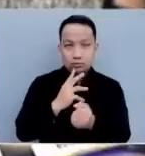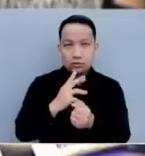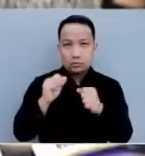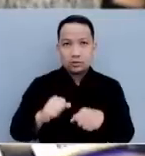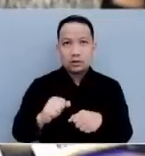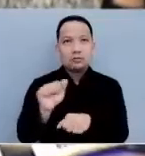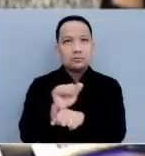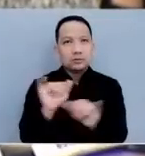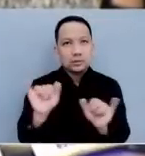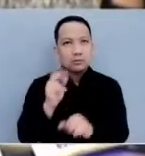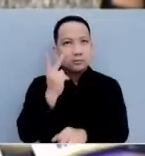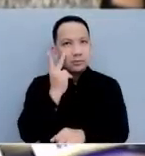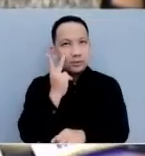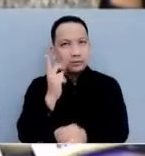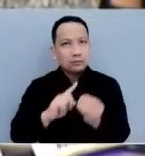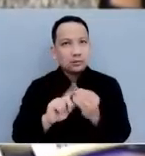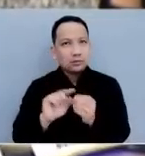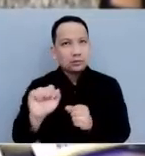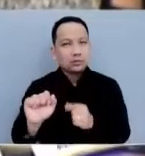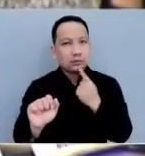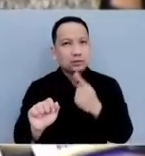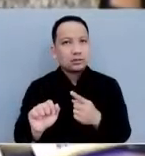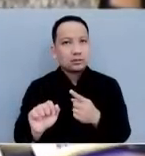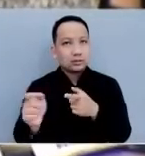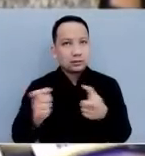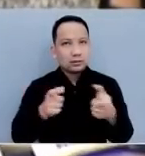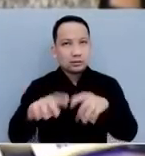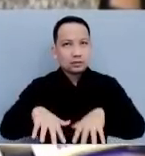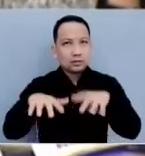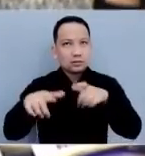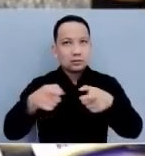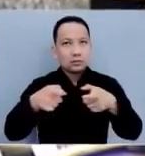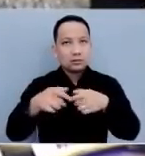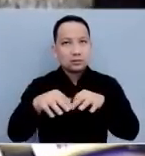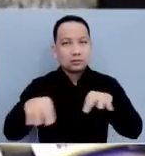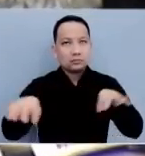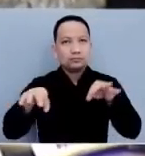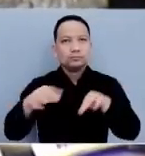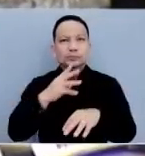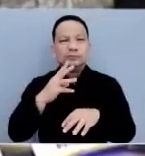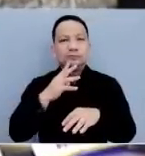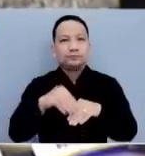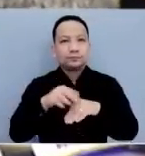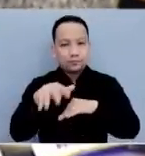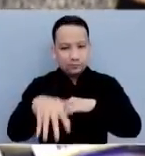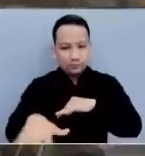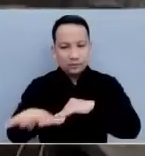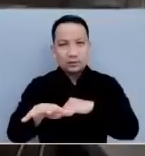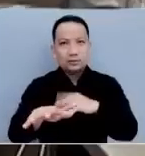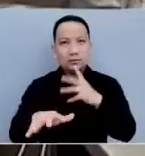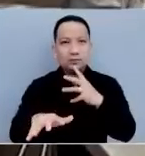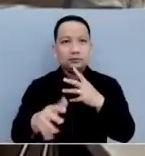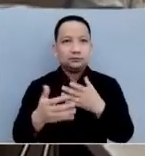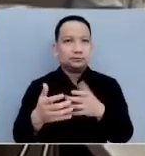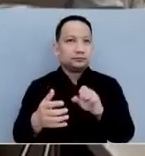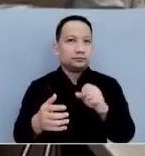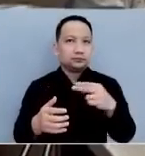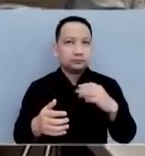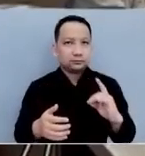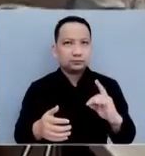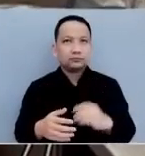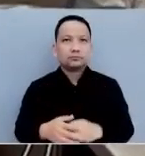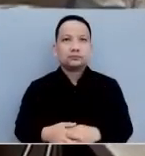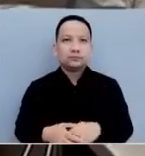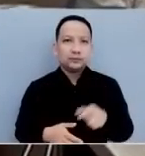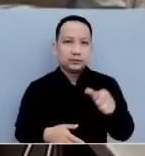also seen as the major flood control facility from water is coming from the watershed.